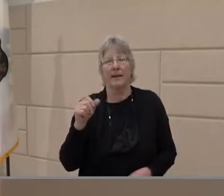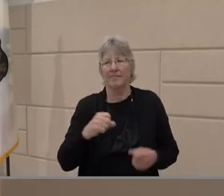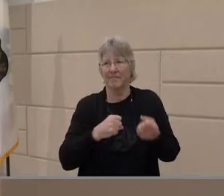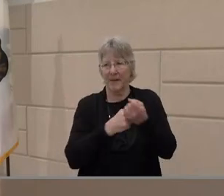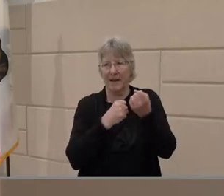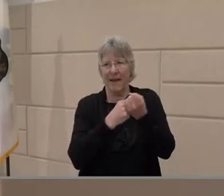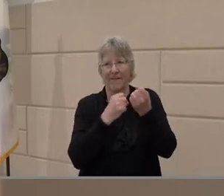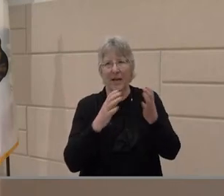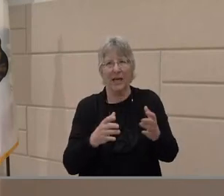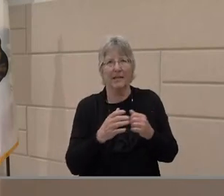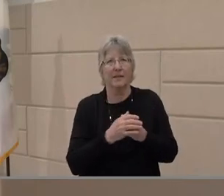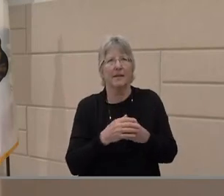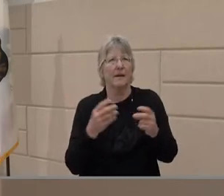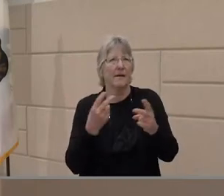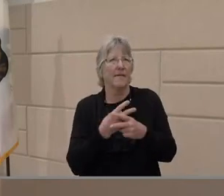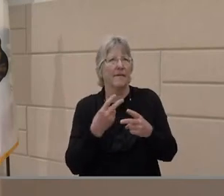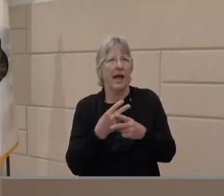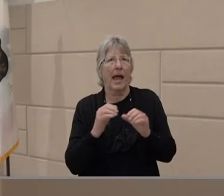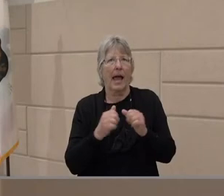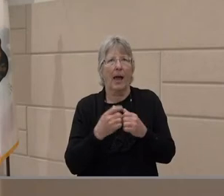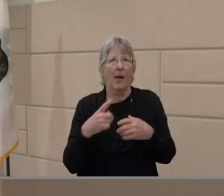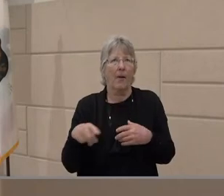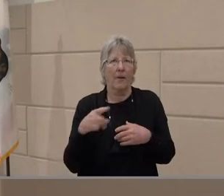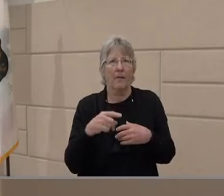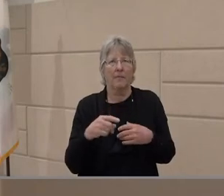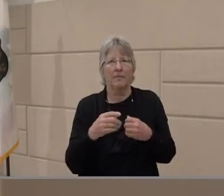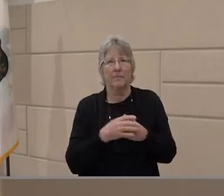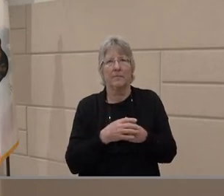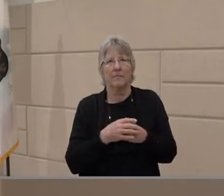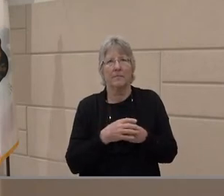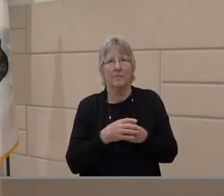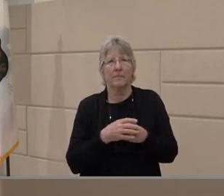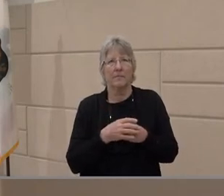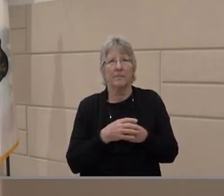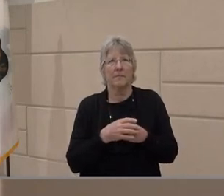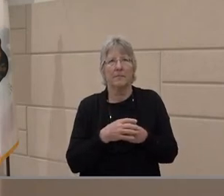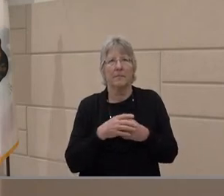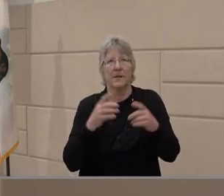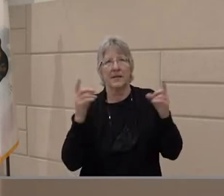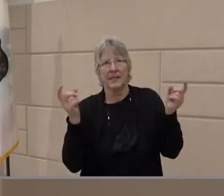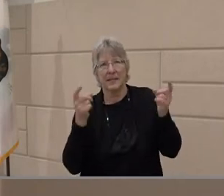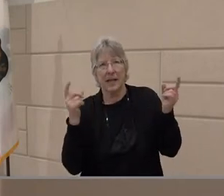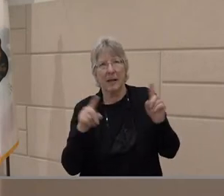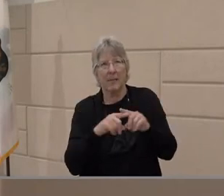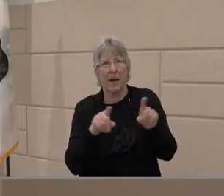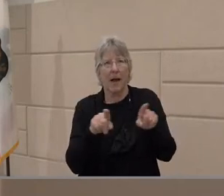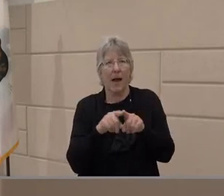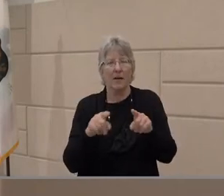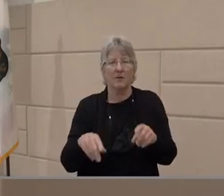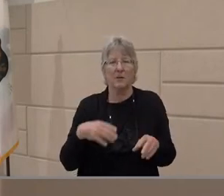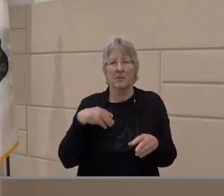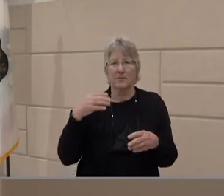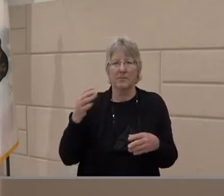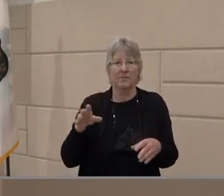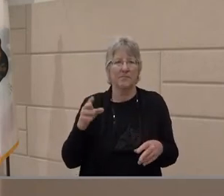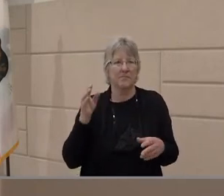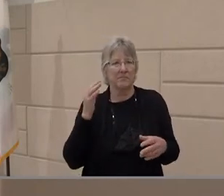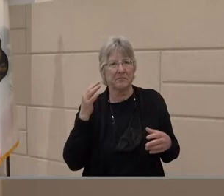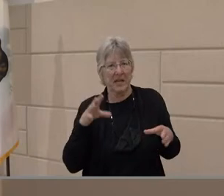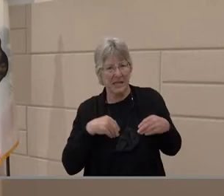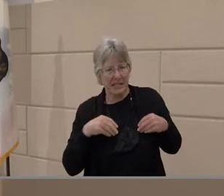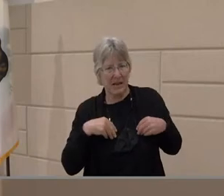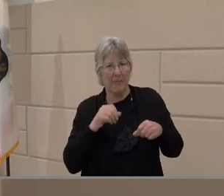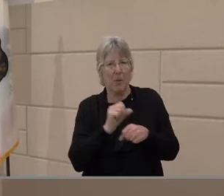กจังไอเมนสัปดาห์ออมอหมดเลือปีการเพียบสุธาตายังเถื่อพิธีออมอยืง